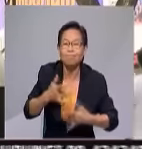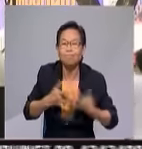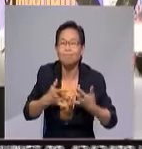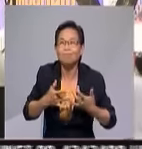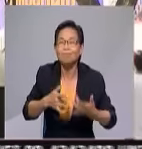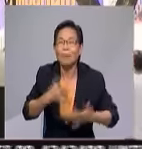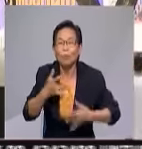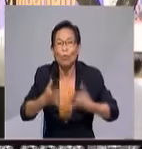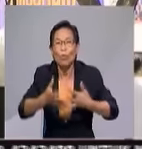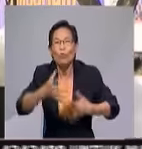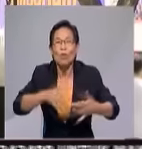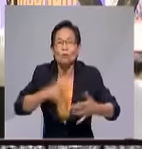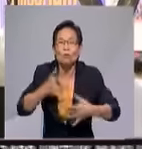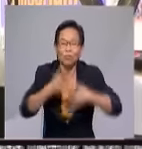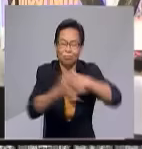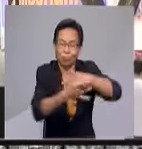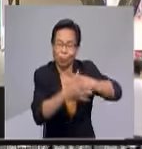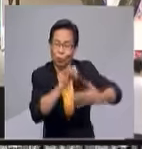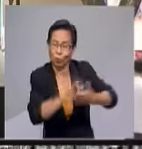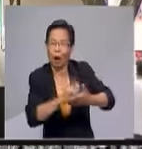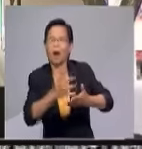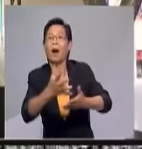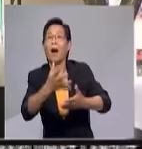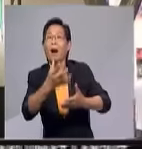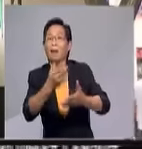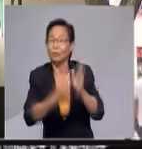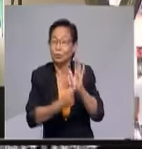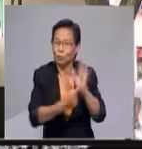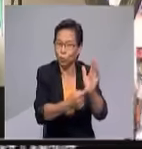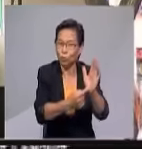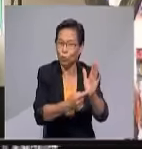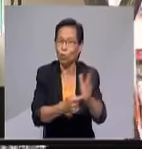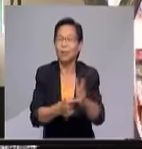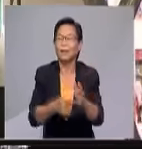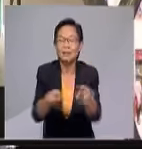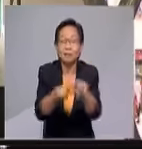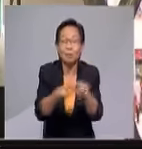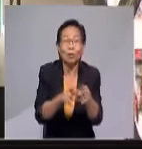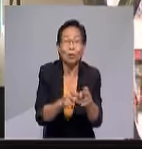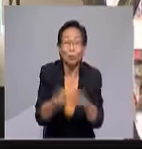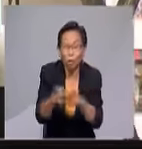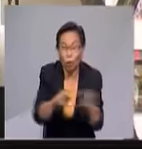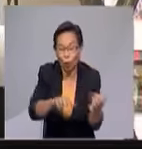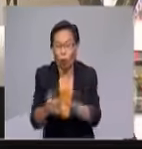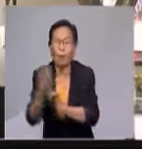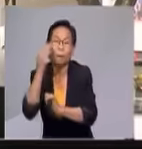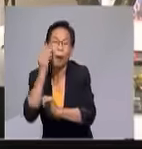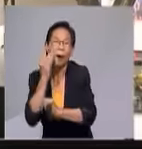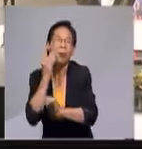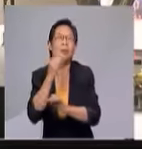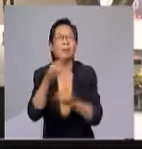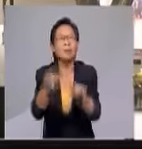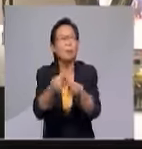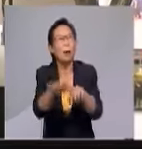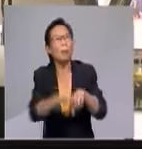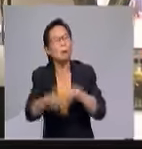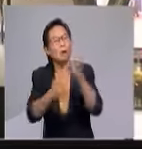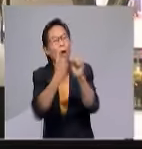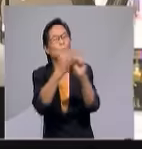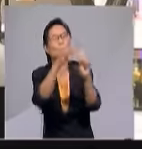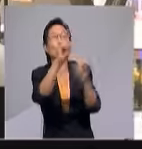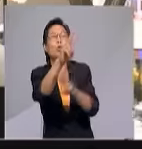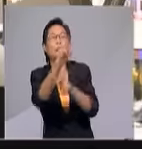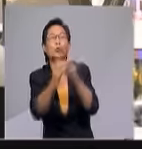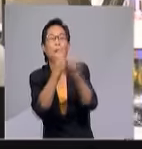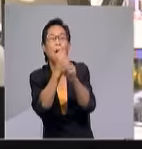ledakan teknologi itu tadi. Dia akan reflect balik kepada apa yang diusahakan oleh Tun Dr. Mahathir sekitar 20 tahun dahulu, iaitu melalui